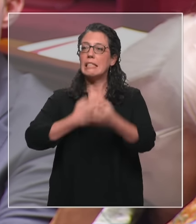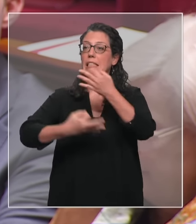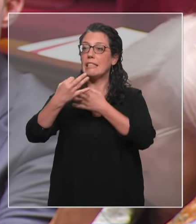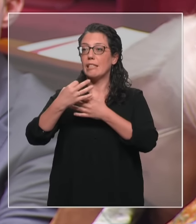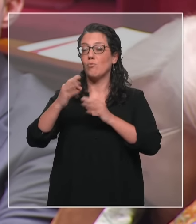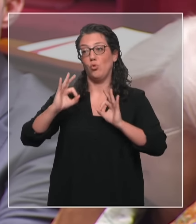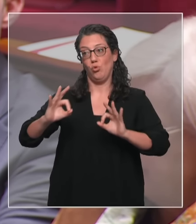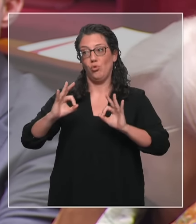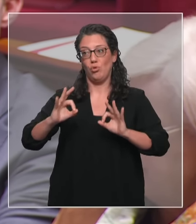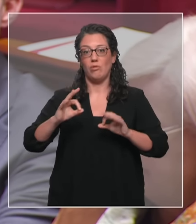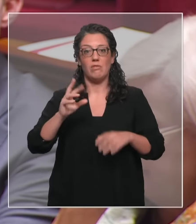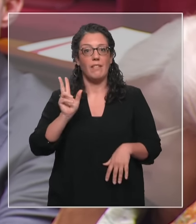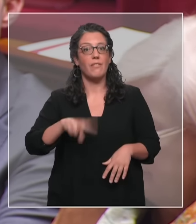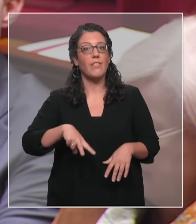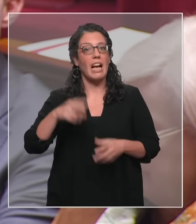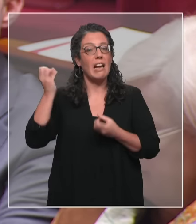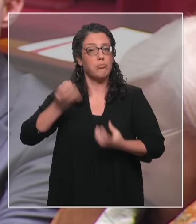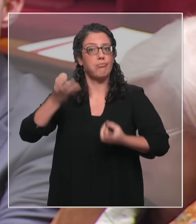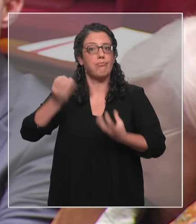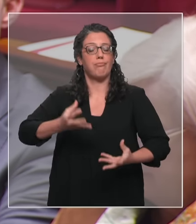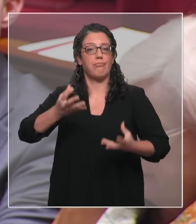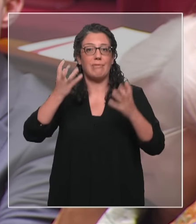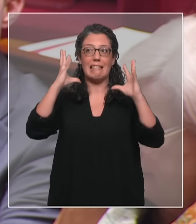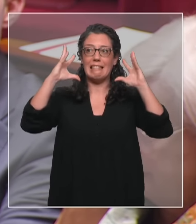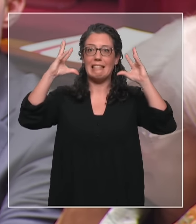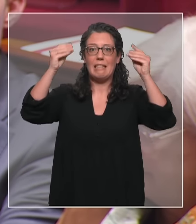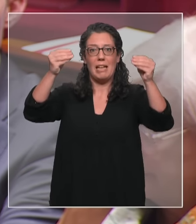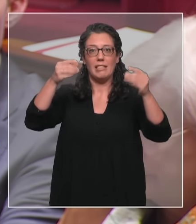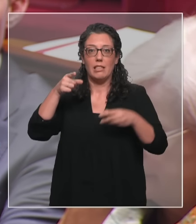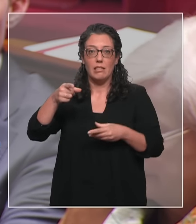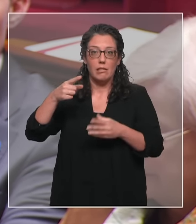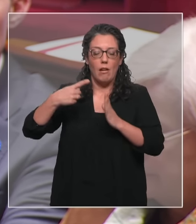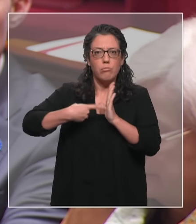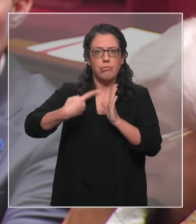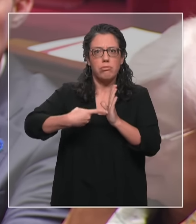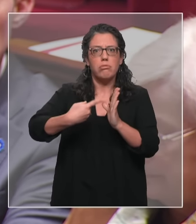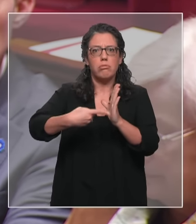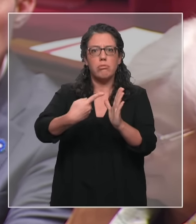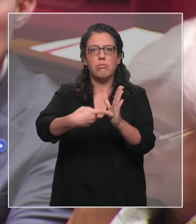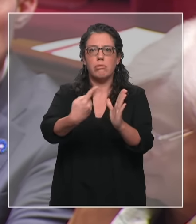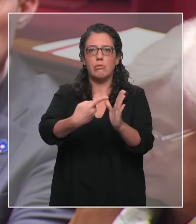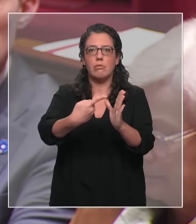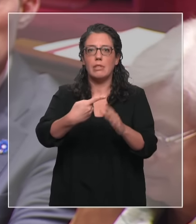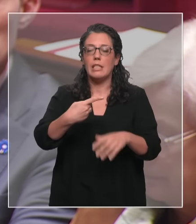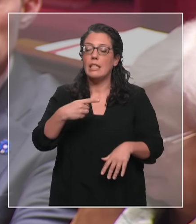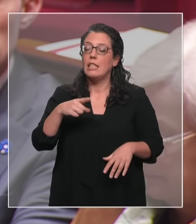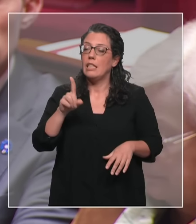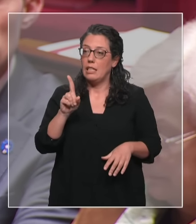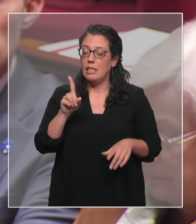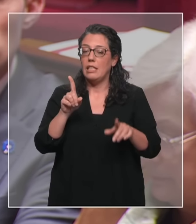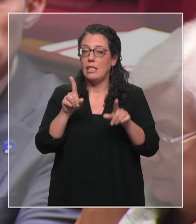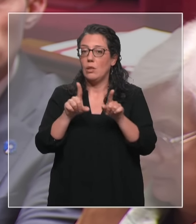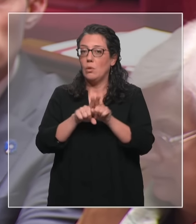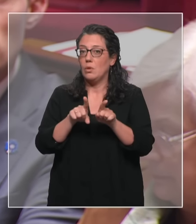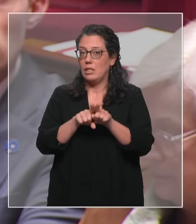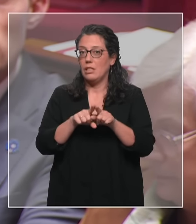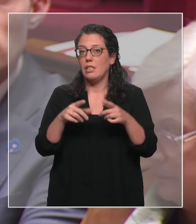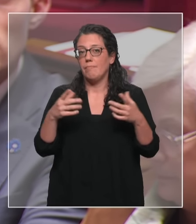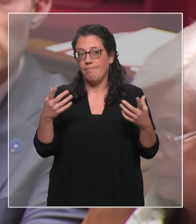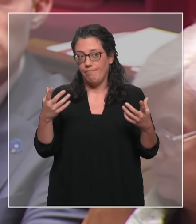caractère répétitif de ces aléas climatiques auxquels nous faisons face, où vous voyez la main de l'homme, et vous avez raison de le souligner, car